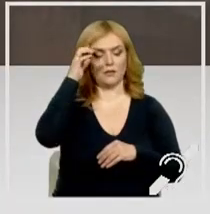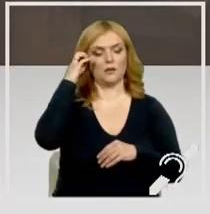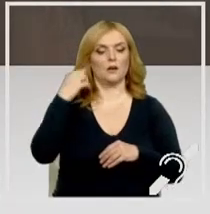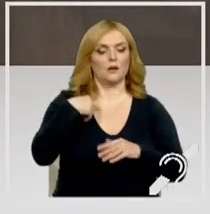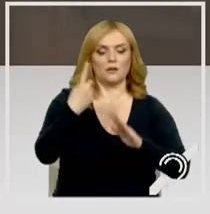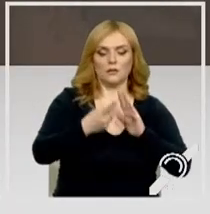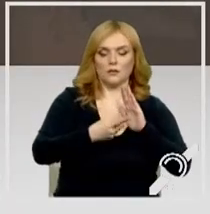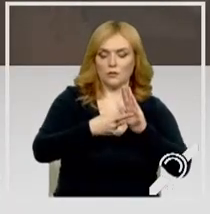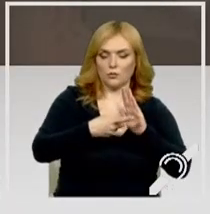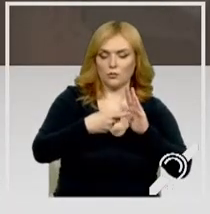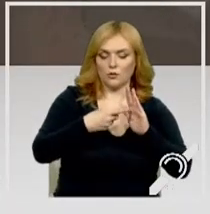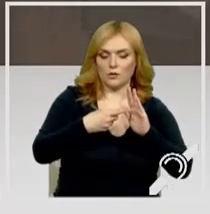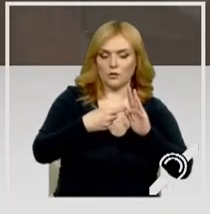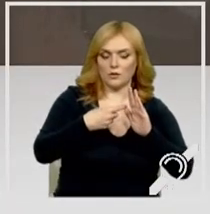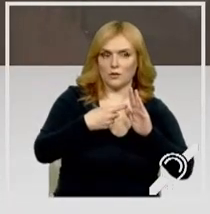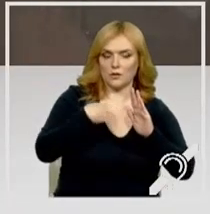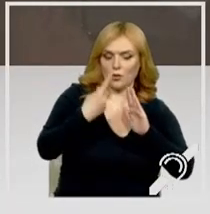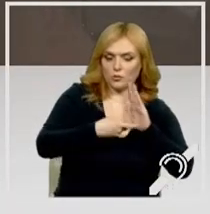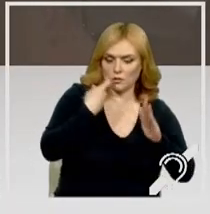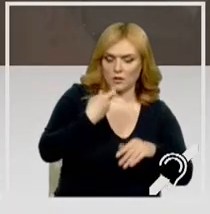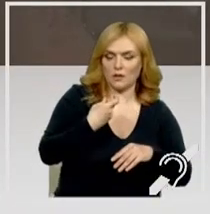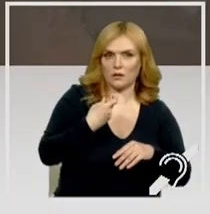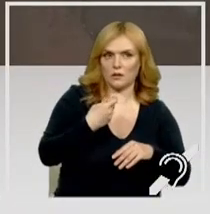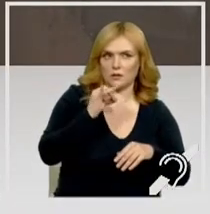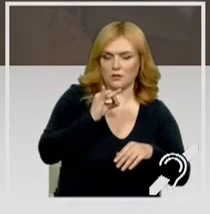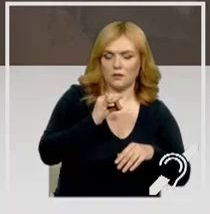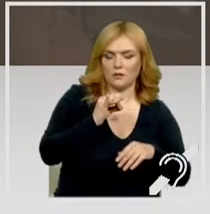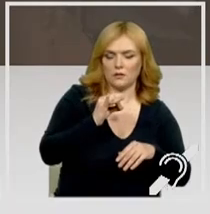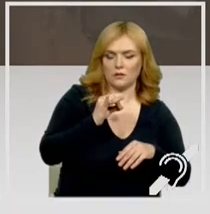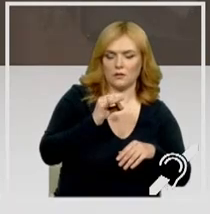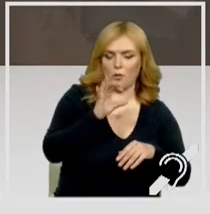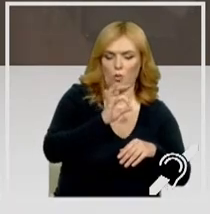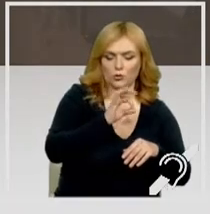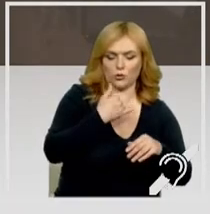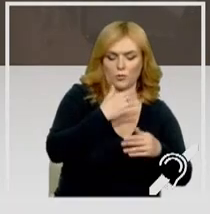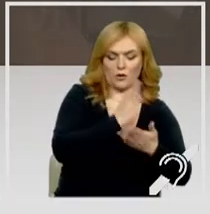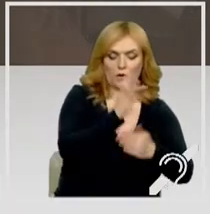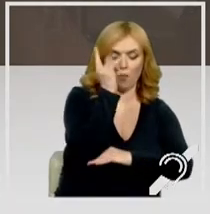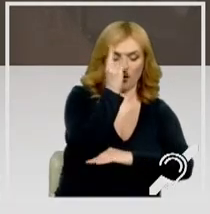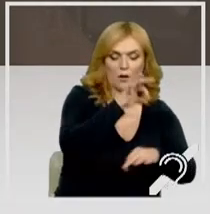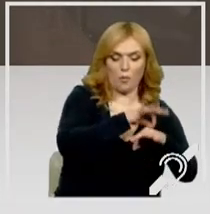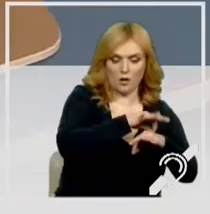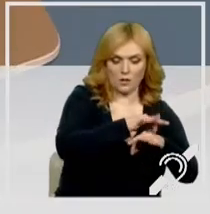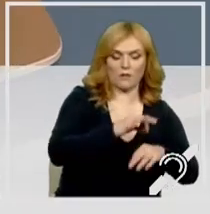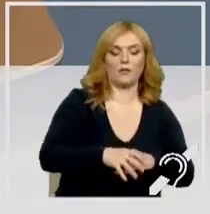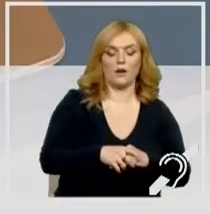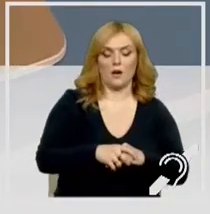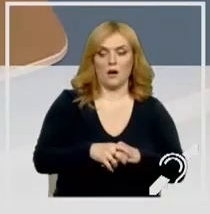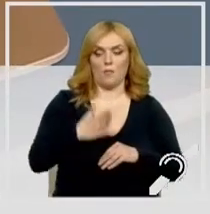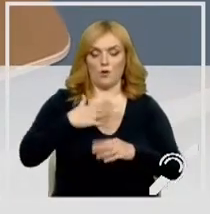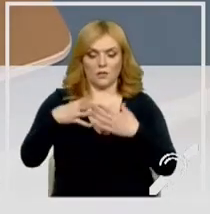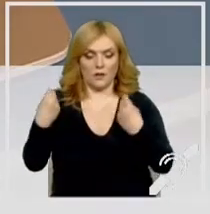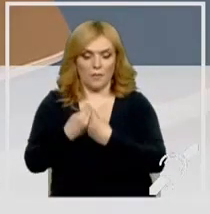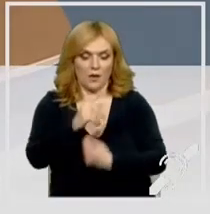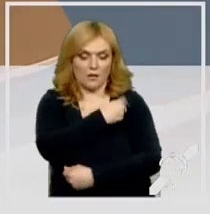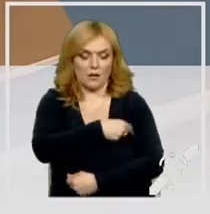descoperit asta de la medicul de familie, de pe sector. Mie mi-a dat programarea aici, suntem a doua oară, noi numai cu